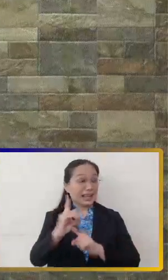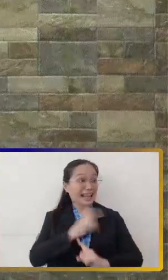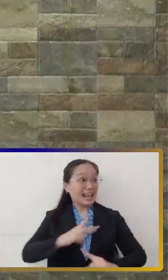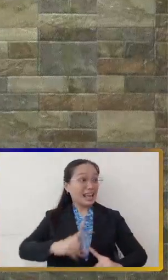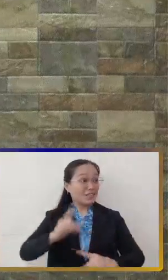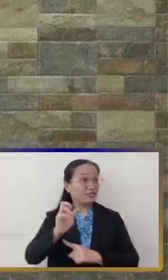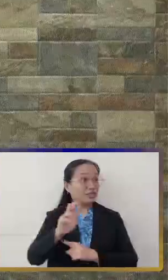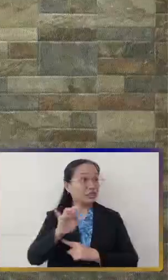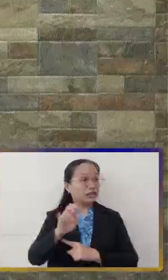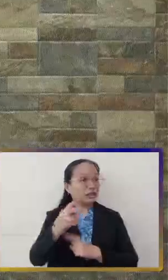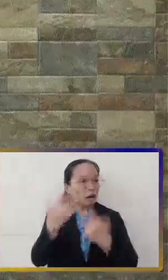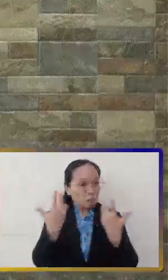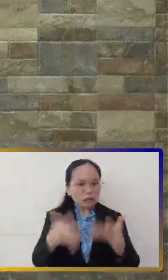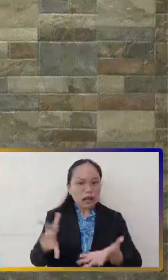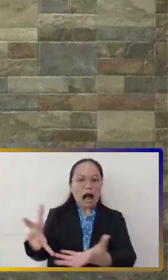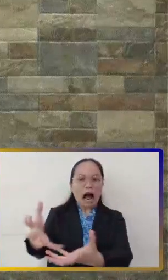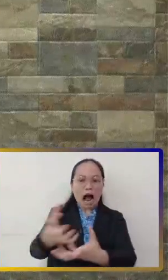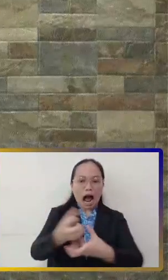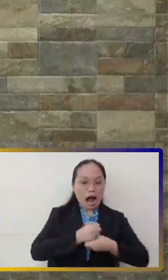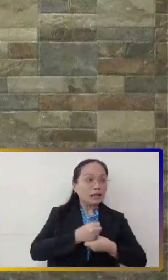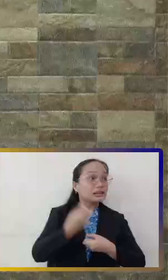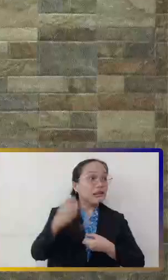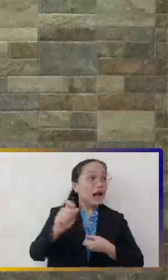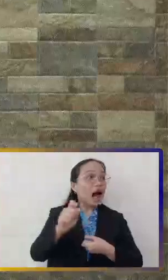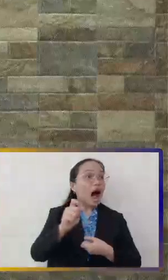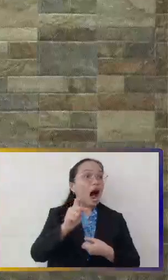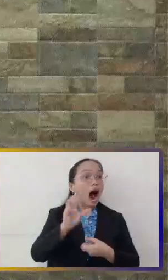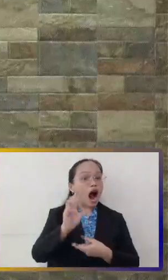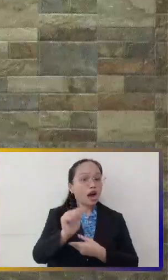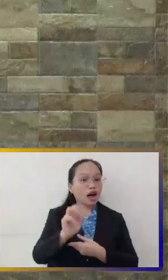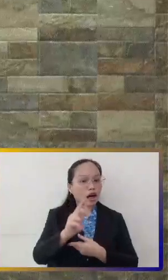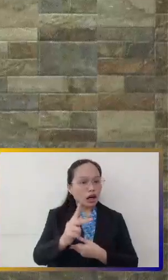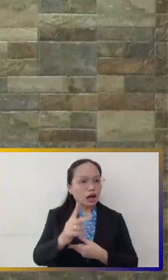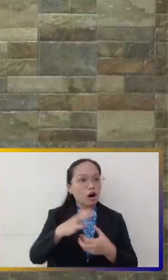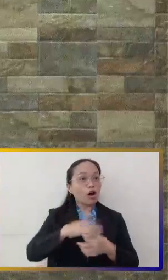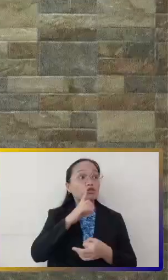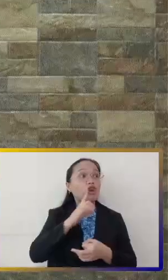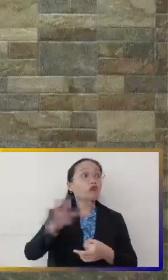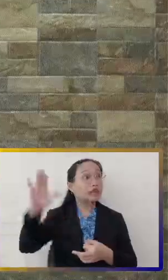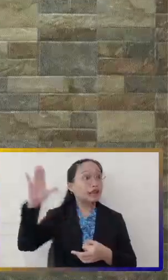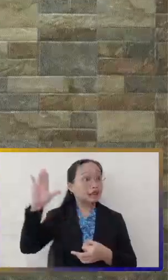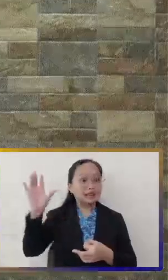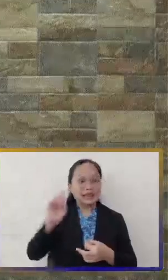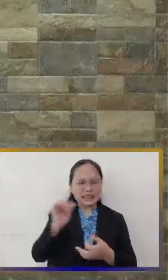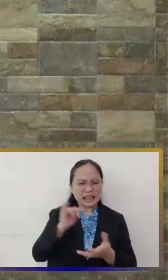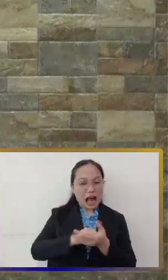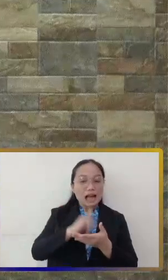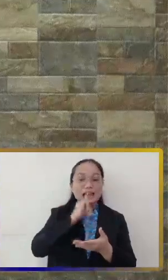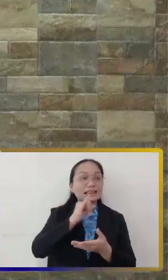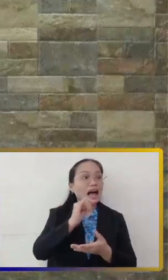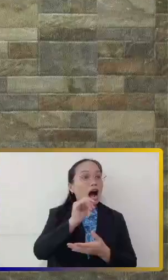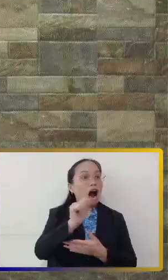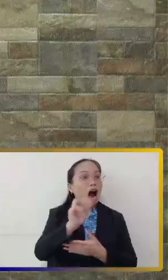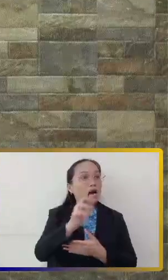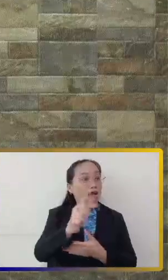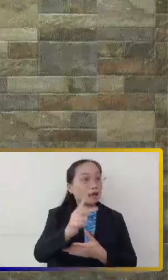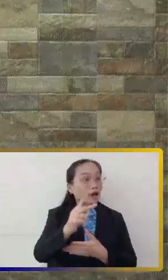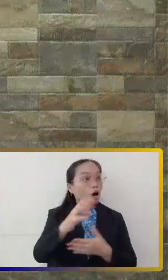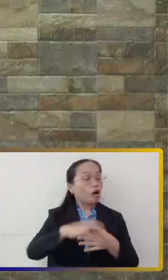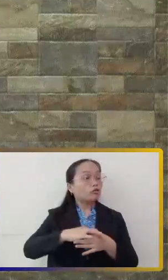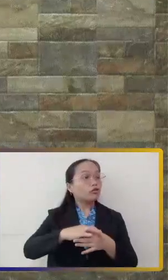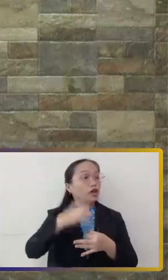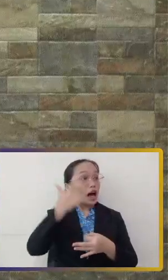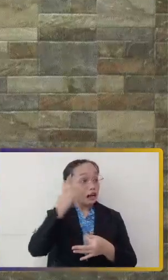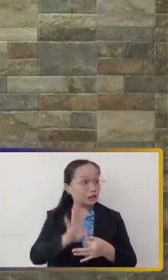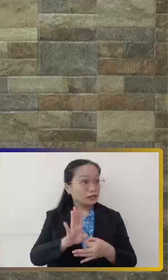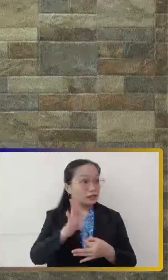yung tinatawag na Ark of the Covenant. The Ark of God. They call it the Ark of God, the Ark of Covenant,